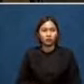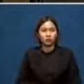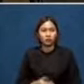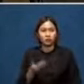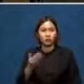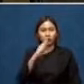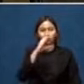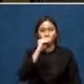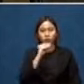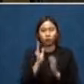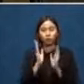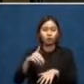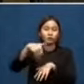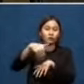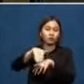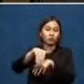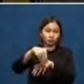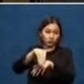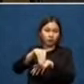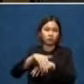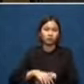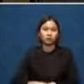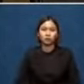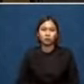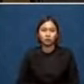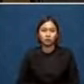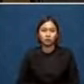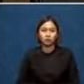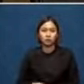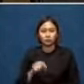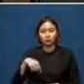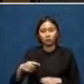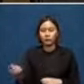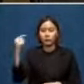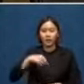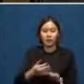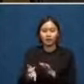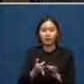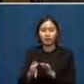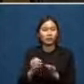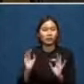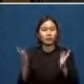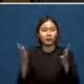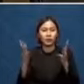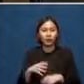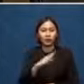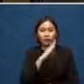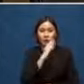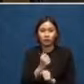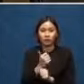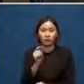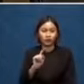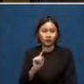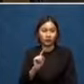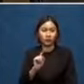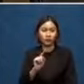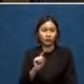พูดถึงบุคคลภายนอกนะครับซึ่งมิอาจมาชี้แจงที่นี้ได้ถ้าเป็นไปได้นะครับท่านประ